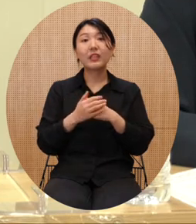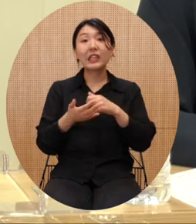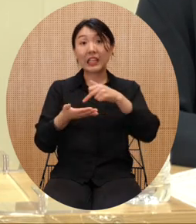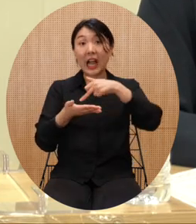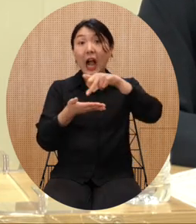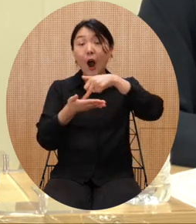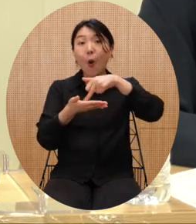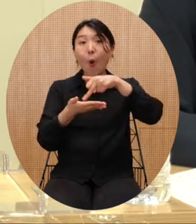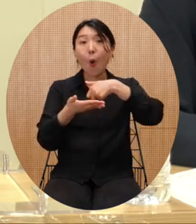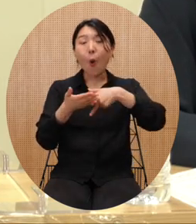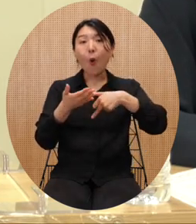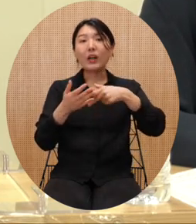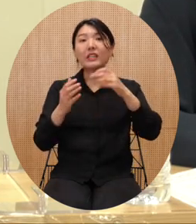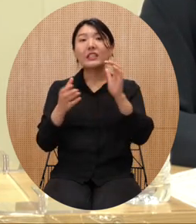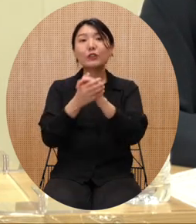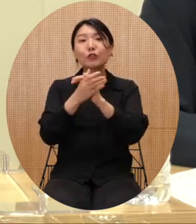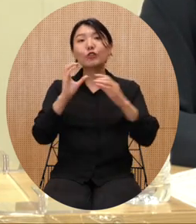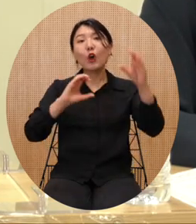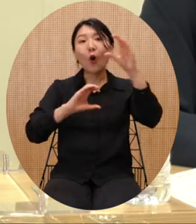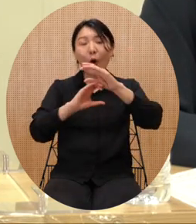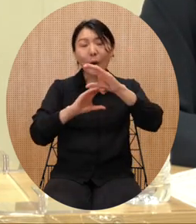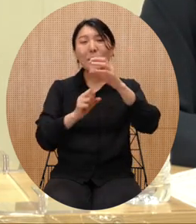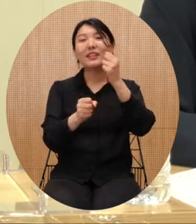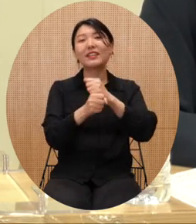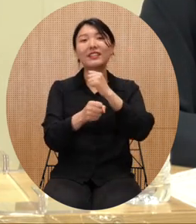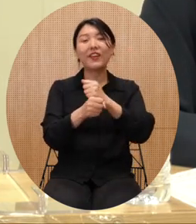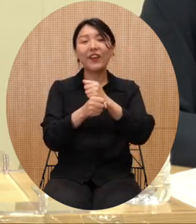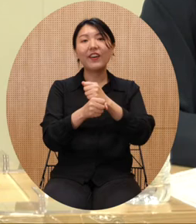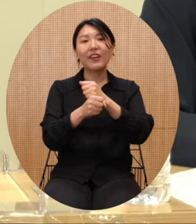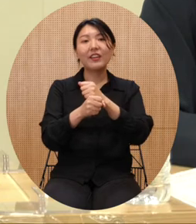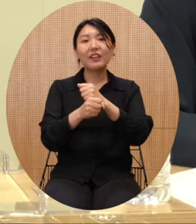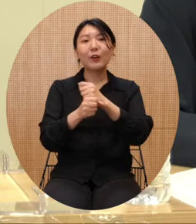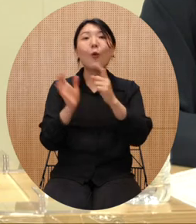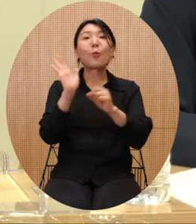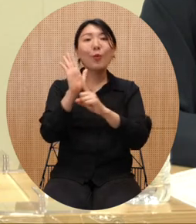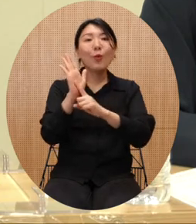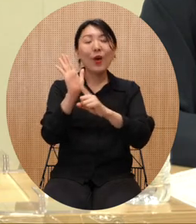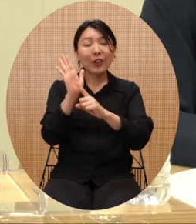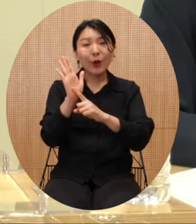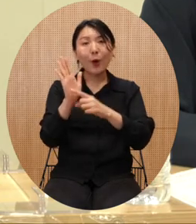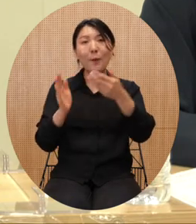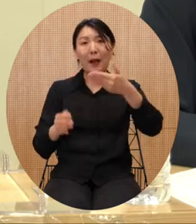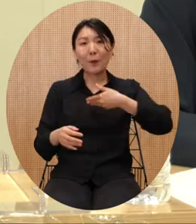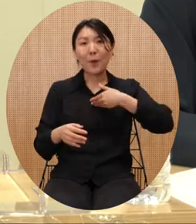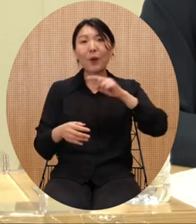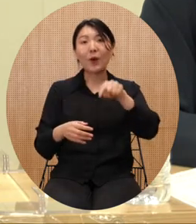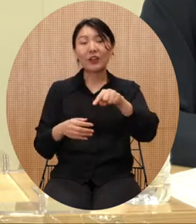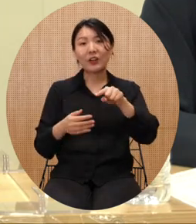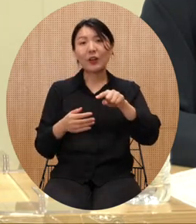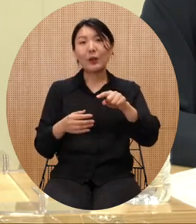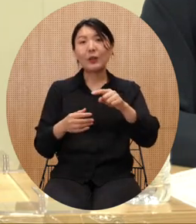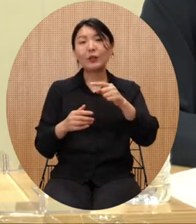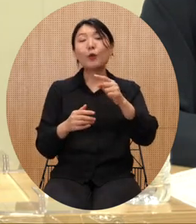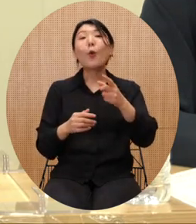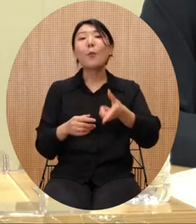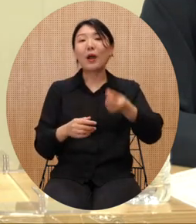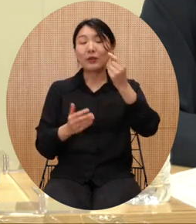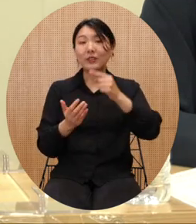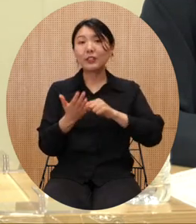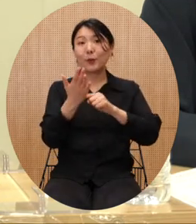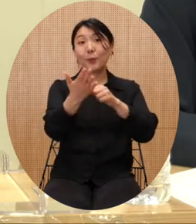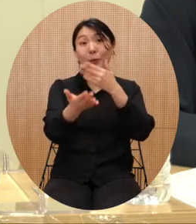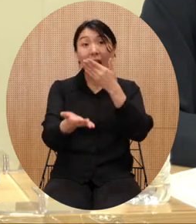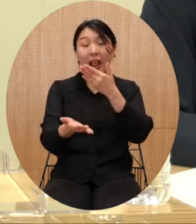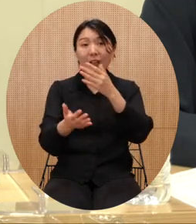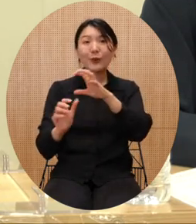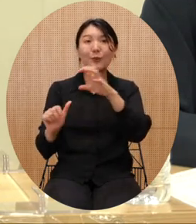카카오 그 플러스 친구를 좀 만들어서 그 홍보를 그걸 통해서 받고 거기서도 신청할 수 있도록 하는 걸